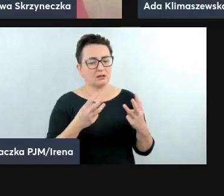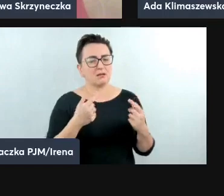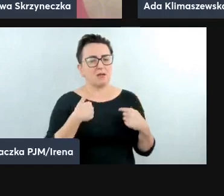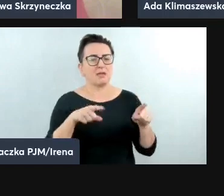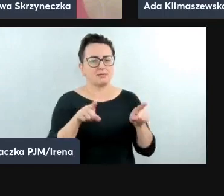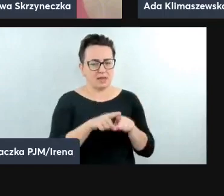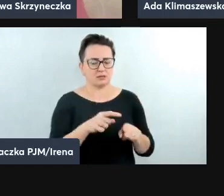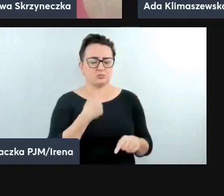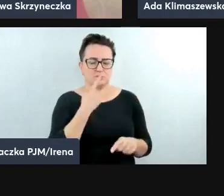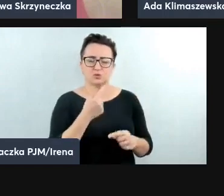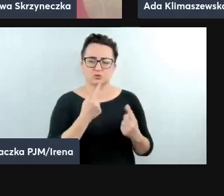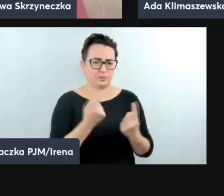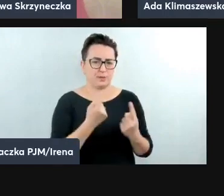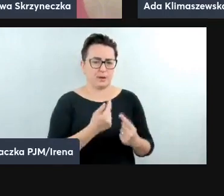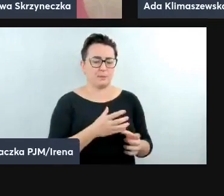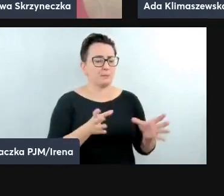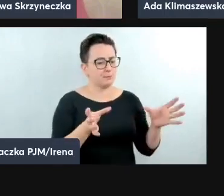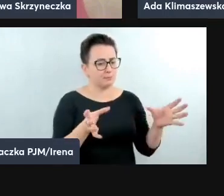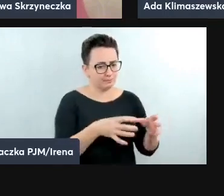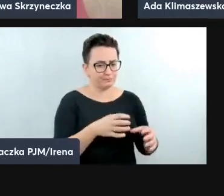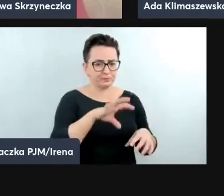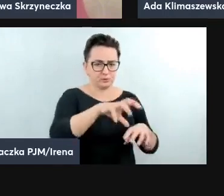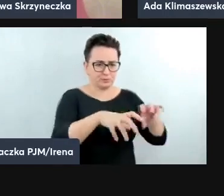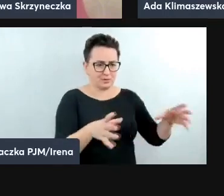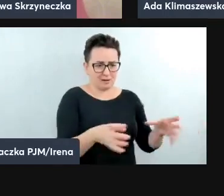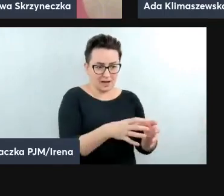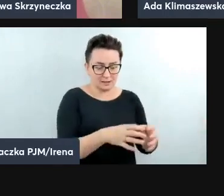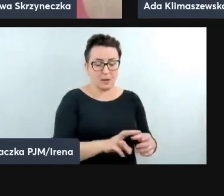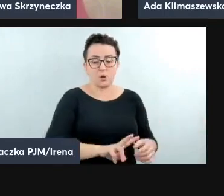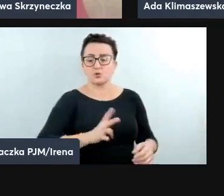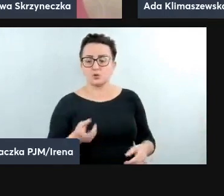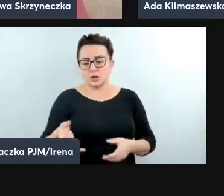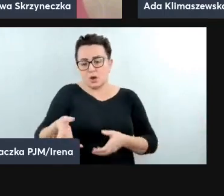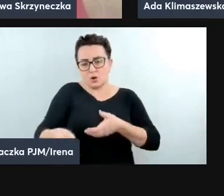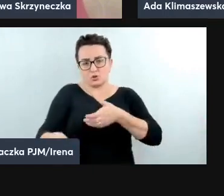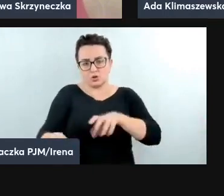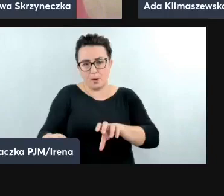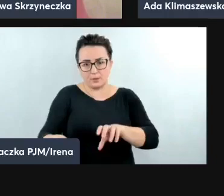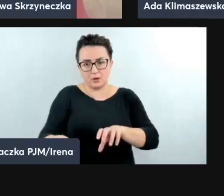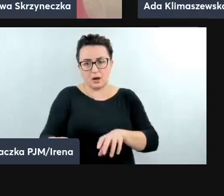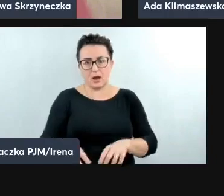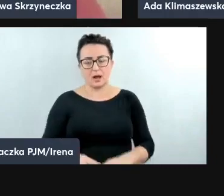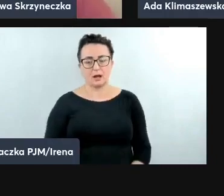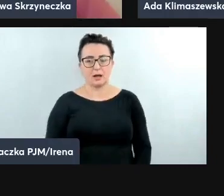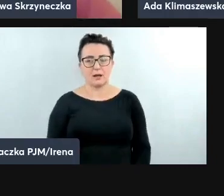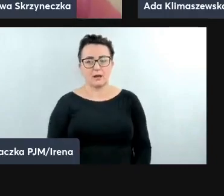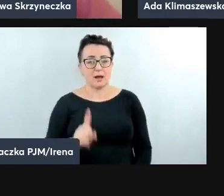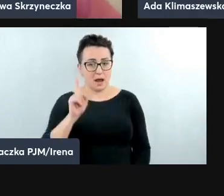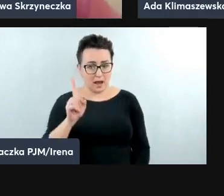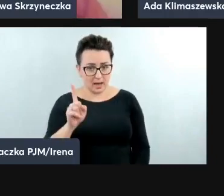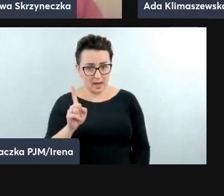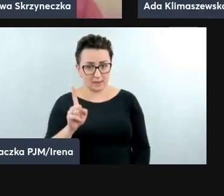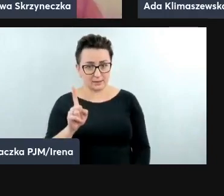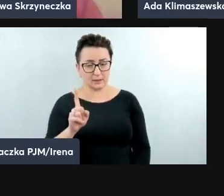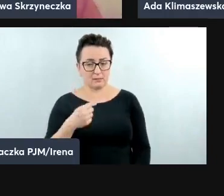dzielone części, tylko właśnie nie na zasadzie jak często są nasze takie doświadczenia, ja mam takie też doświadczenie, moje pokolenie,